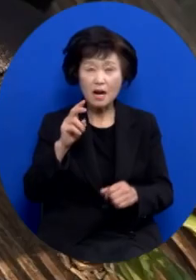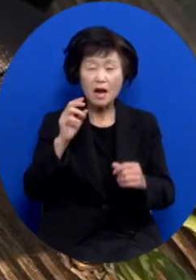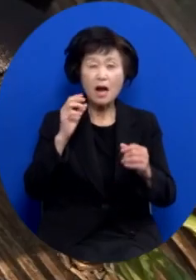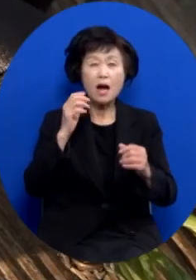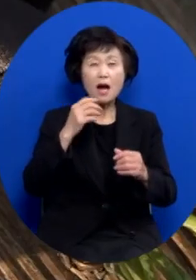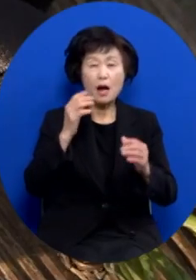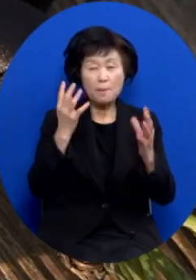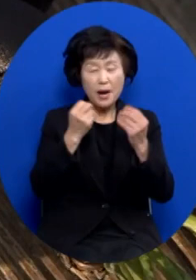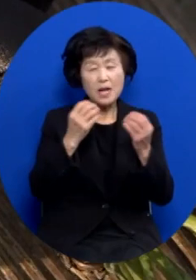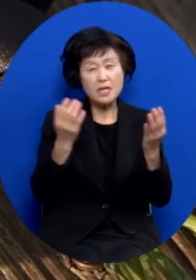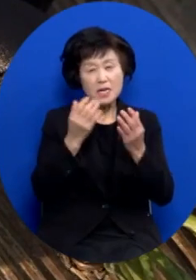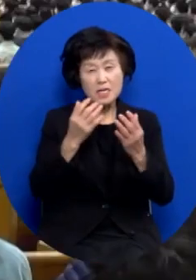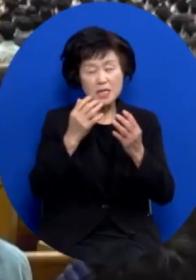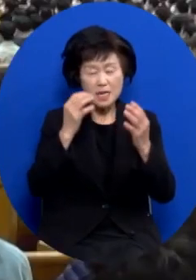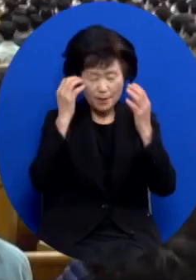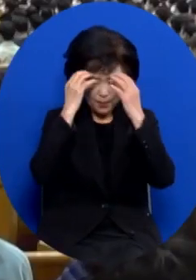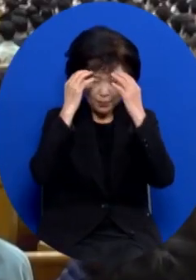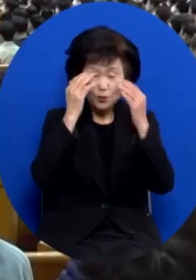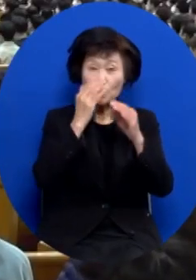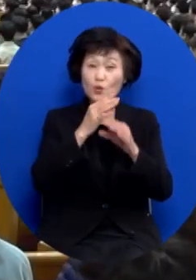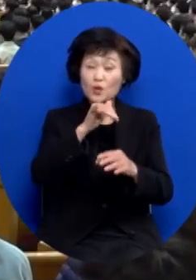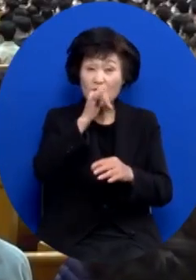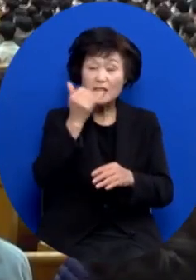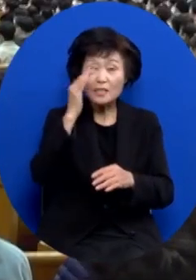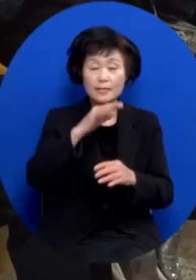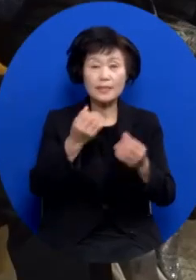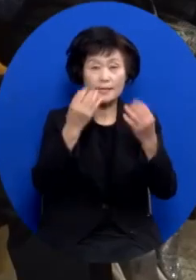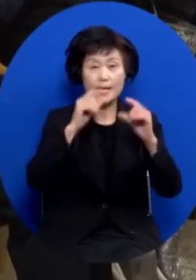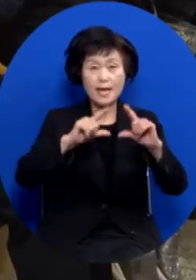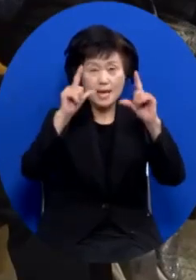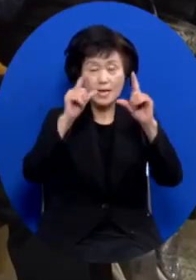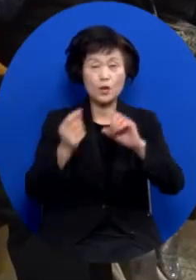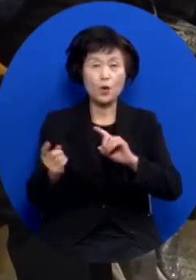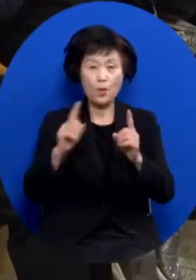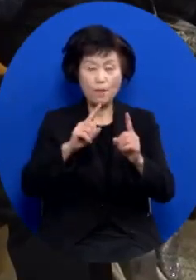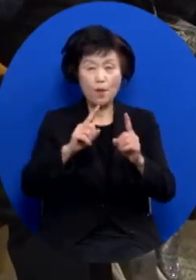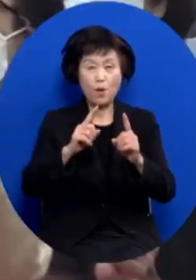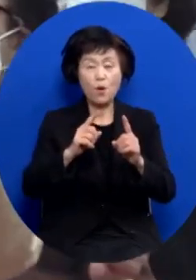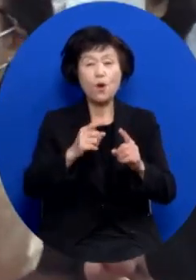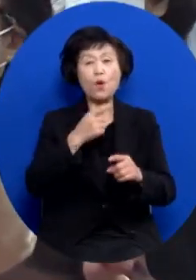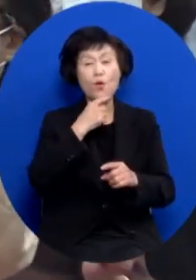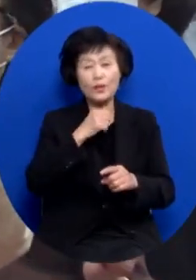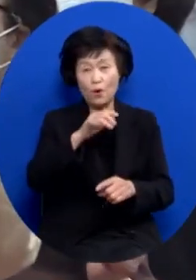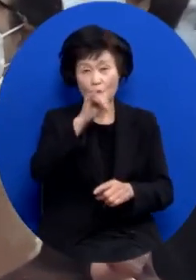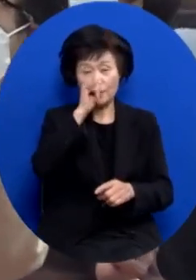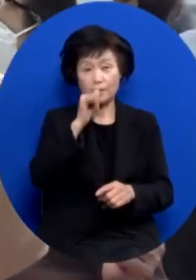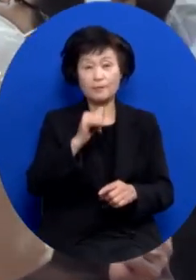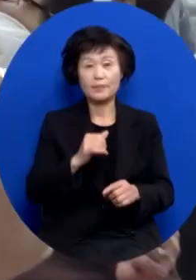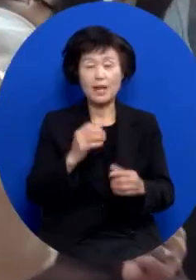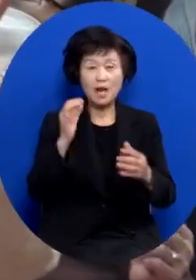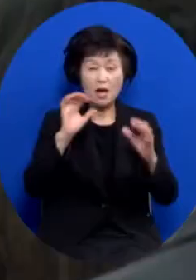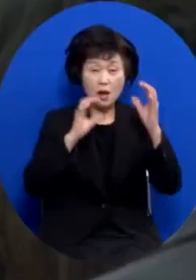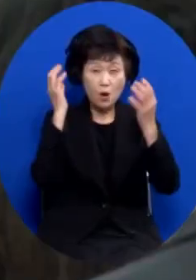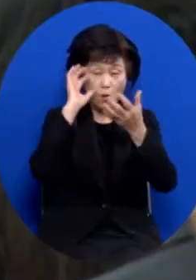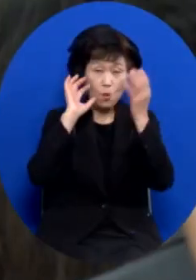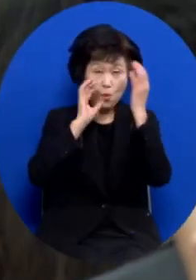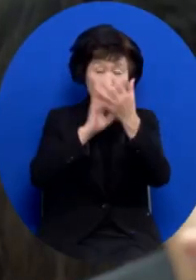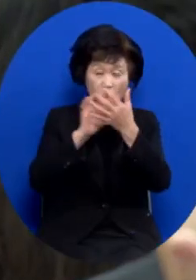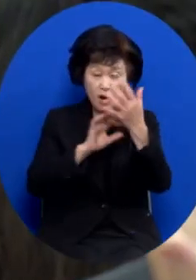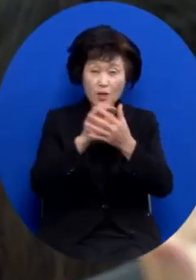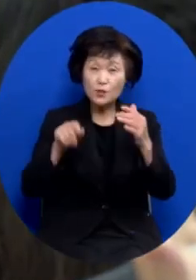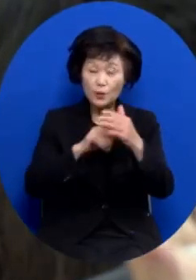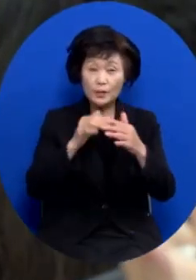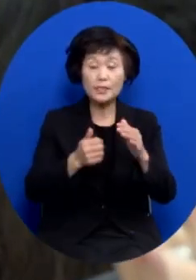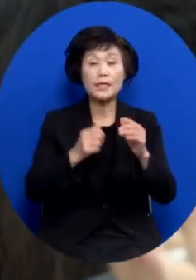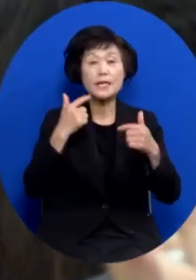새해 한국교회가 회복을 되찾길 소원했습니다. 혼란 속에도 기쁨을 잃지 않는 한 해, 특히 예수로 사는 한